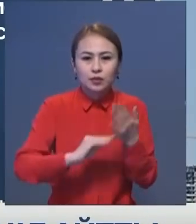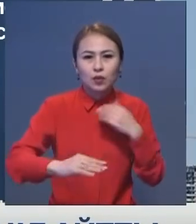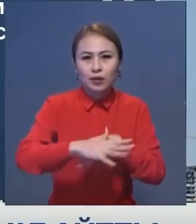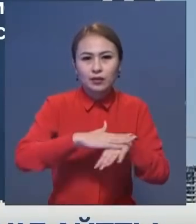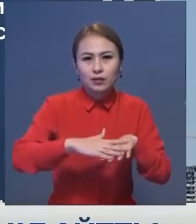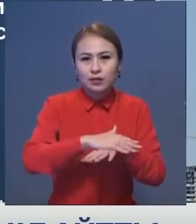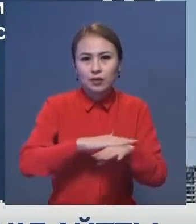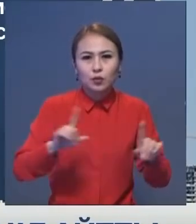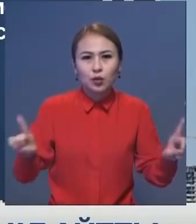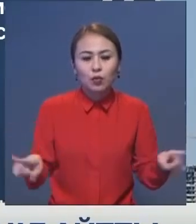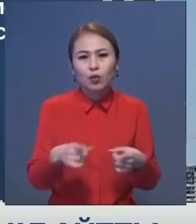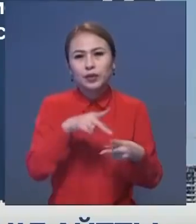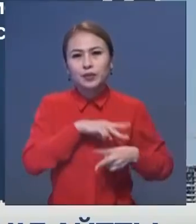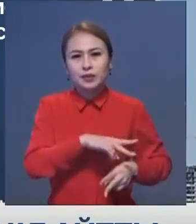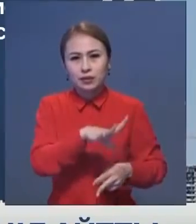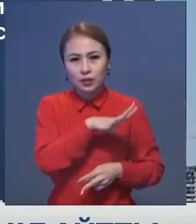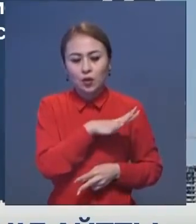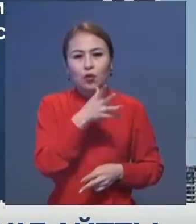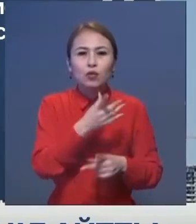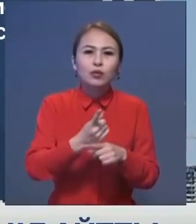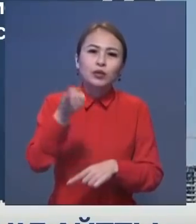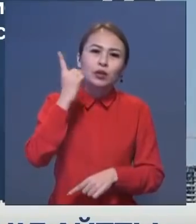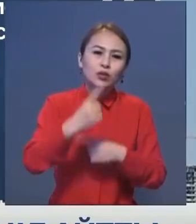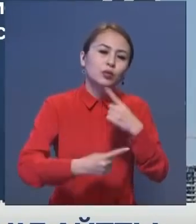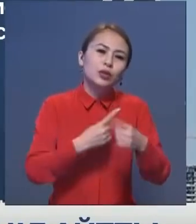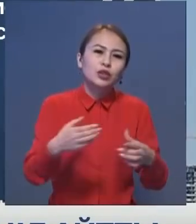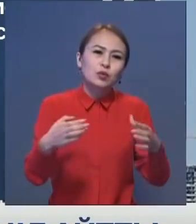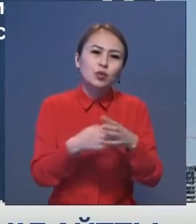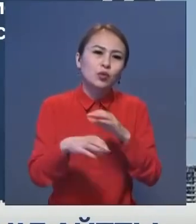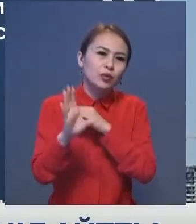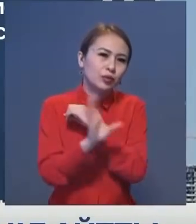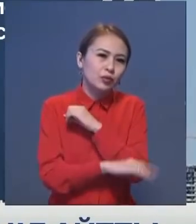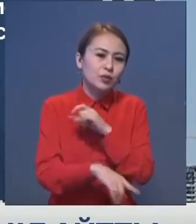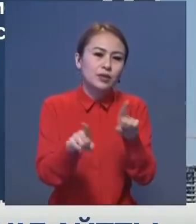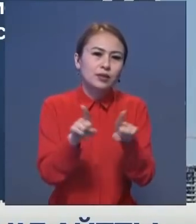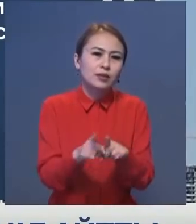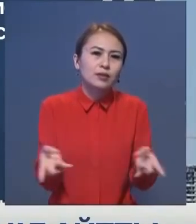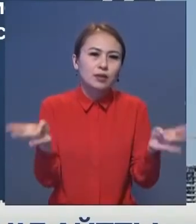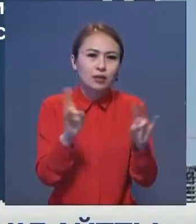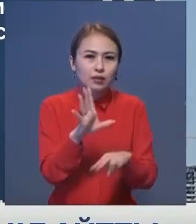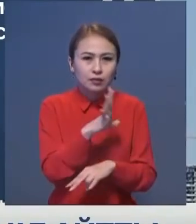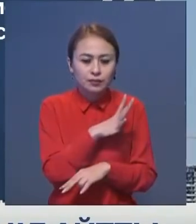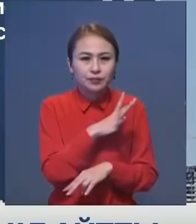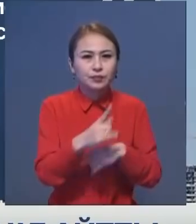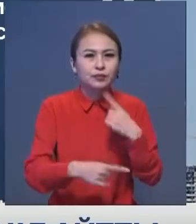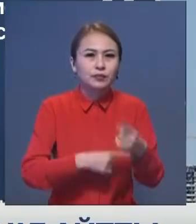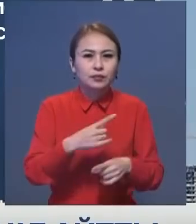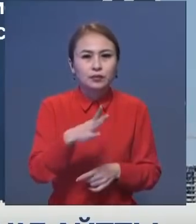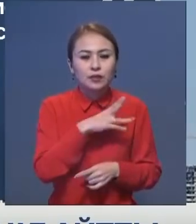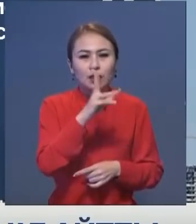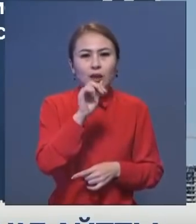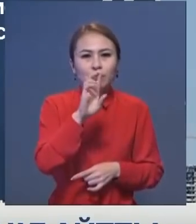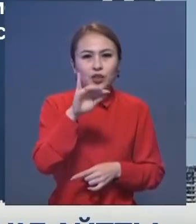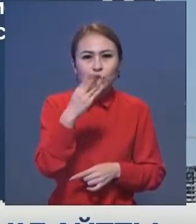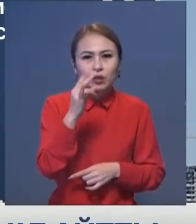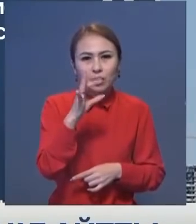еліміздің рухани саласын дамытуға мол еңбек сіңірді. Өнегелі ғұмыр кешіп, соңына өшпес із сарқылмас мұра қалдырған